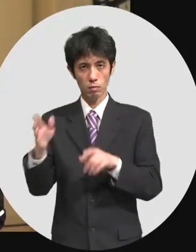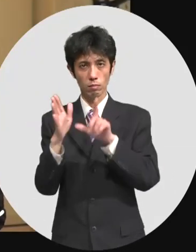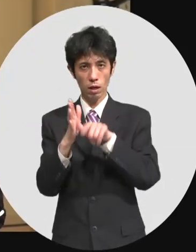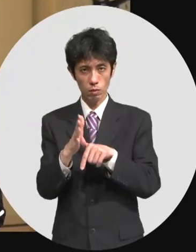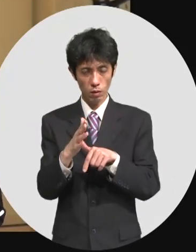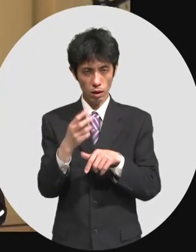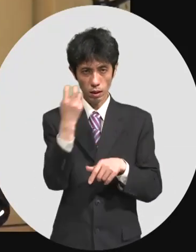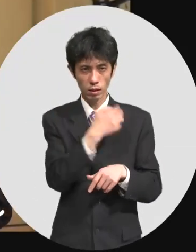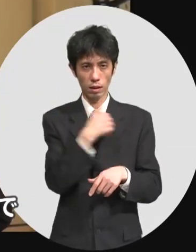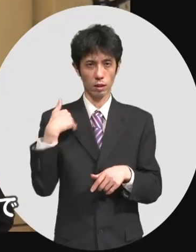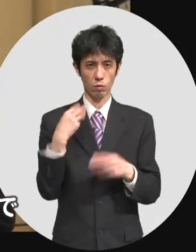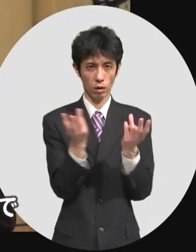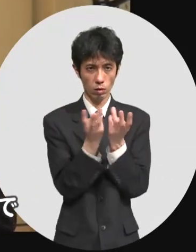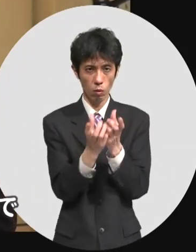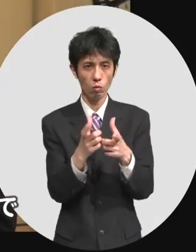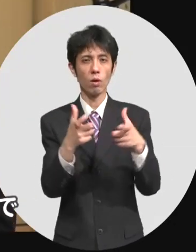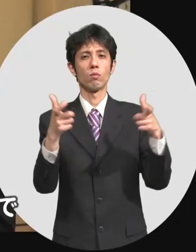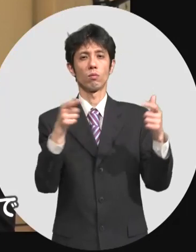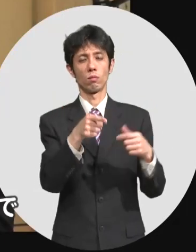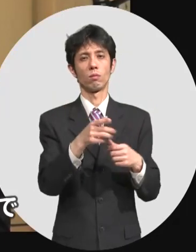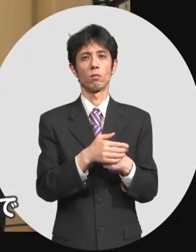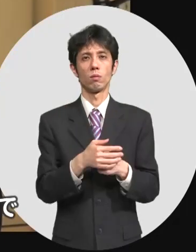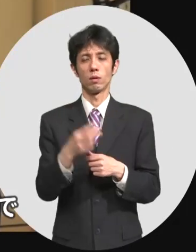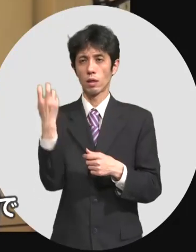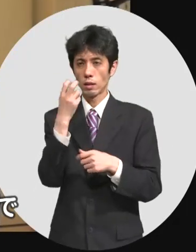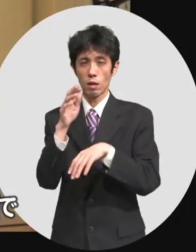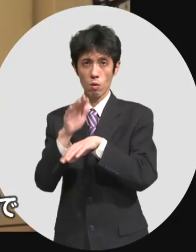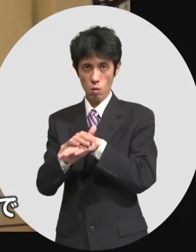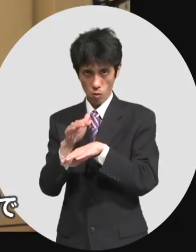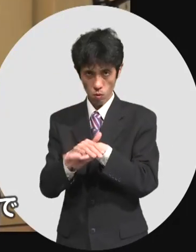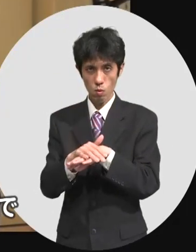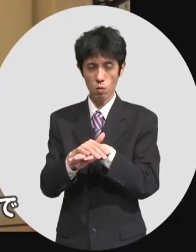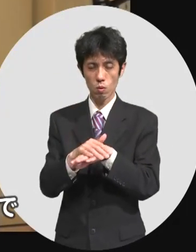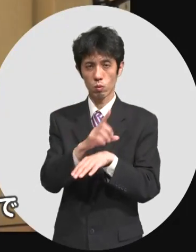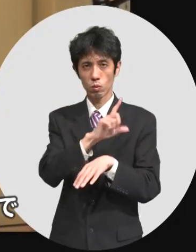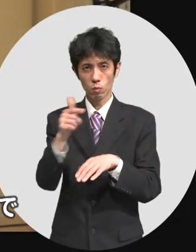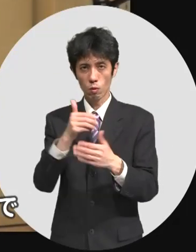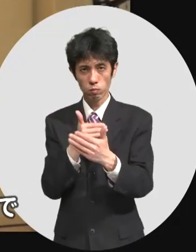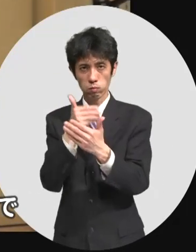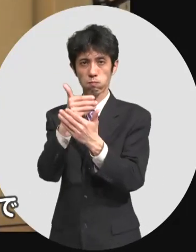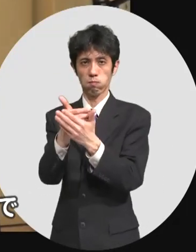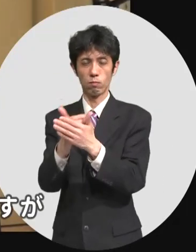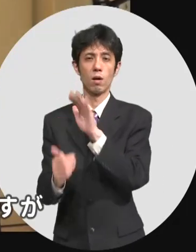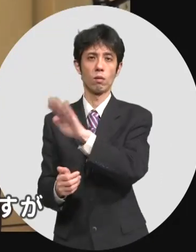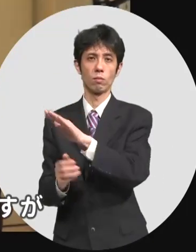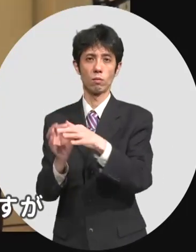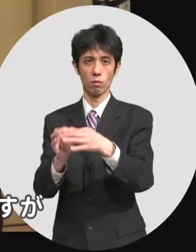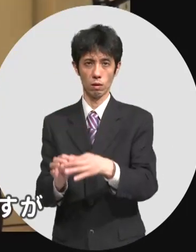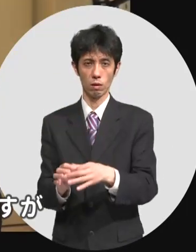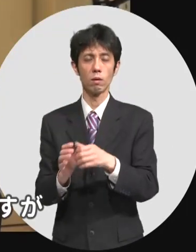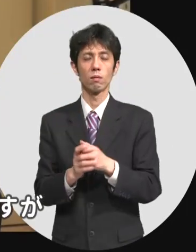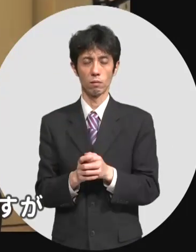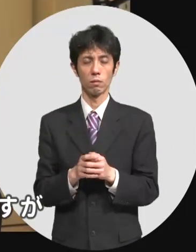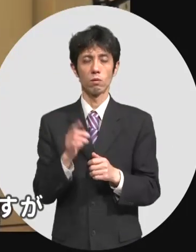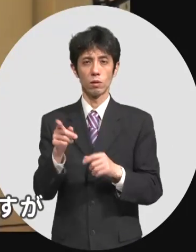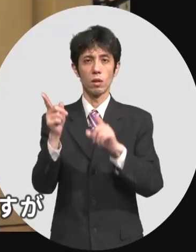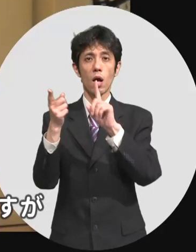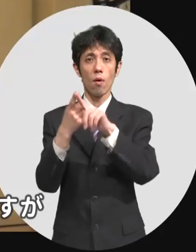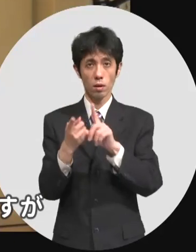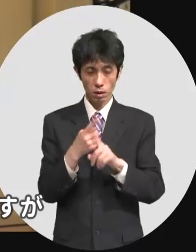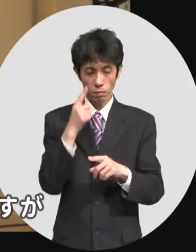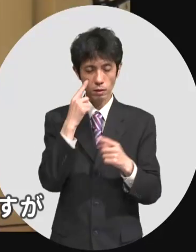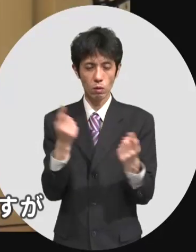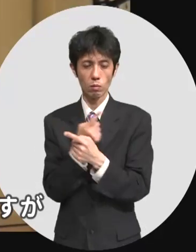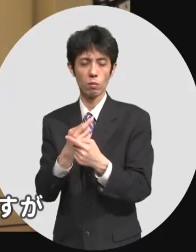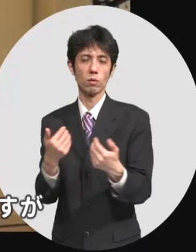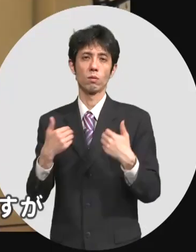えてまいりますし、検査についての手法等の拡充もございますので、場合によってはそうしたことに合わせて見直さなきゃいけない